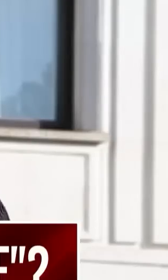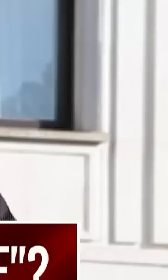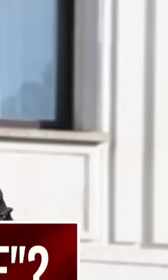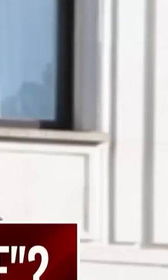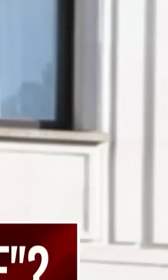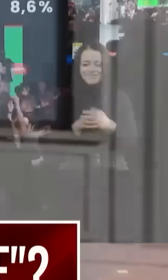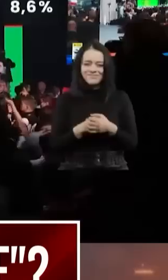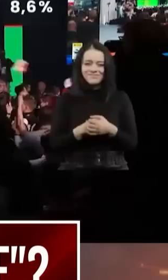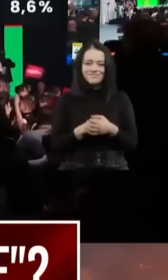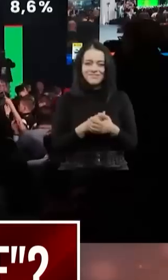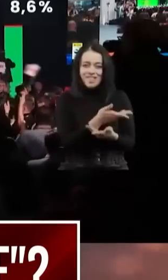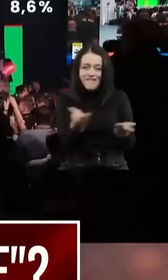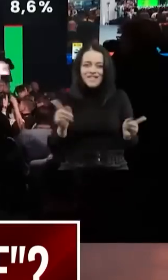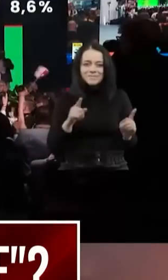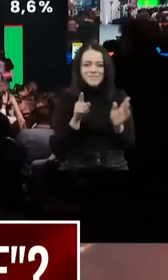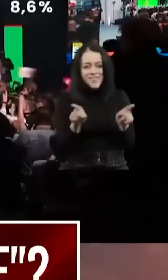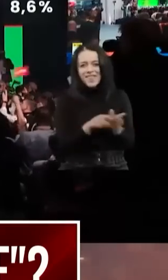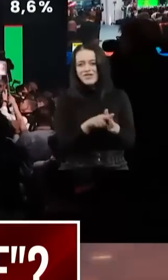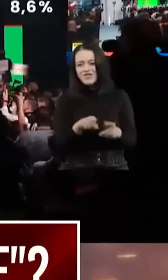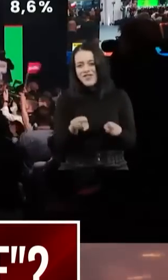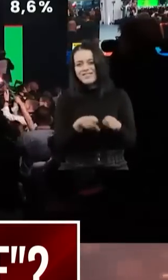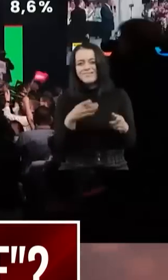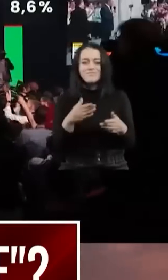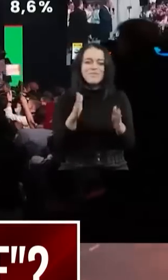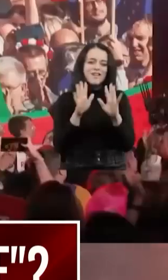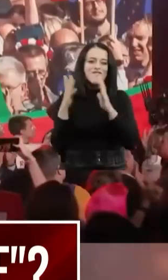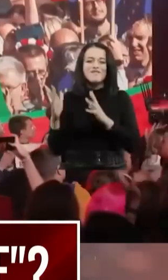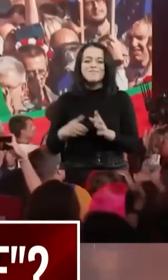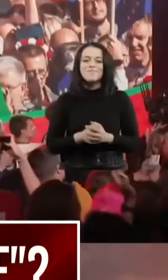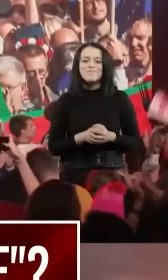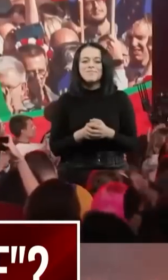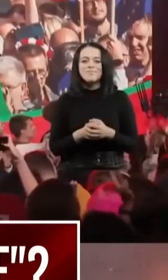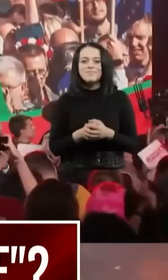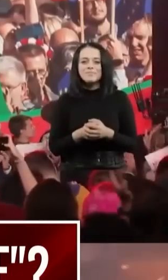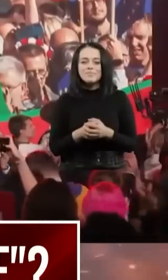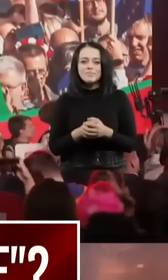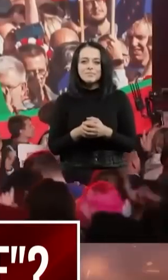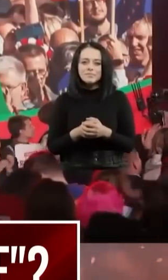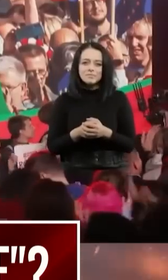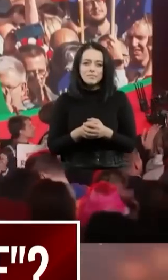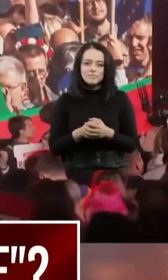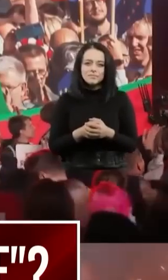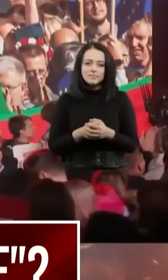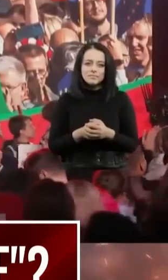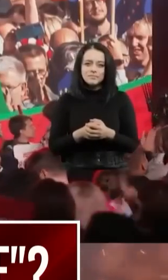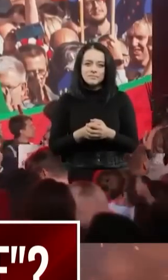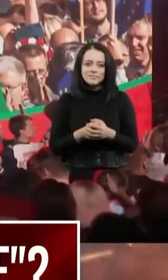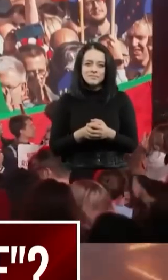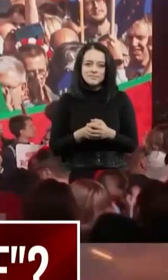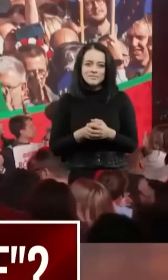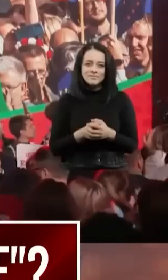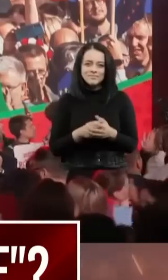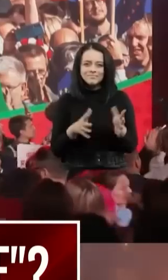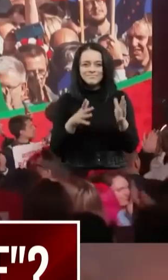przede wszystkim tak naprawdę będzie decyzja będzie należała do PSL-u. Jeżeli PSL się zdecyduje na jednak